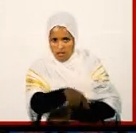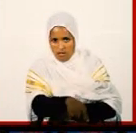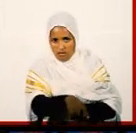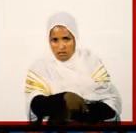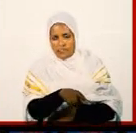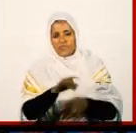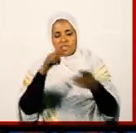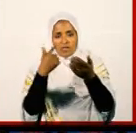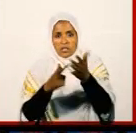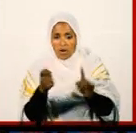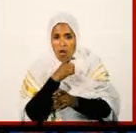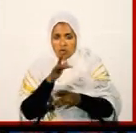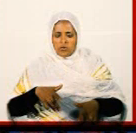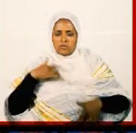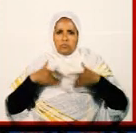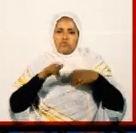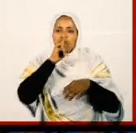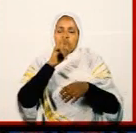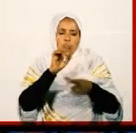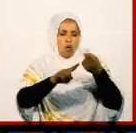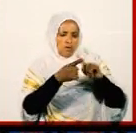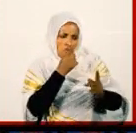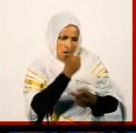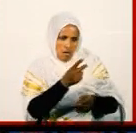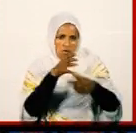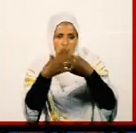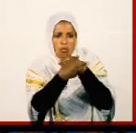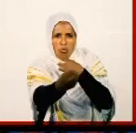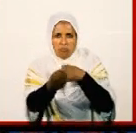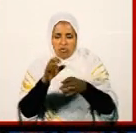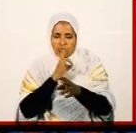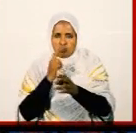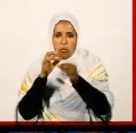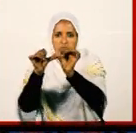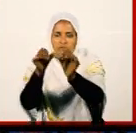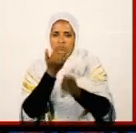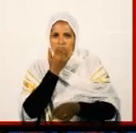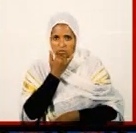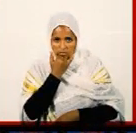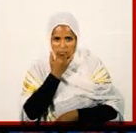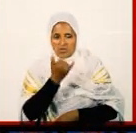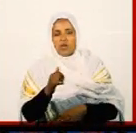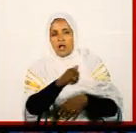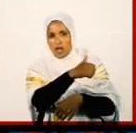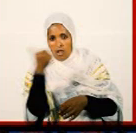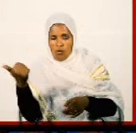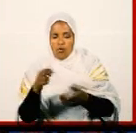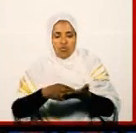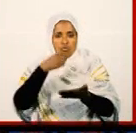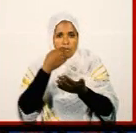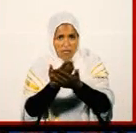አደራ አለባቸው በያስባለሁ። ካልሆነ በስሜት ነው እየጾሙ ማለት ሰው እያዩ ነው ማለት ነው የሚጾሙት እንዲያ መሆን እንዳይሆን።